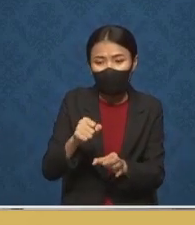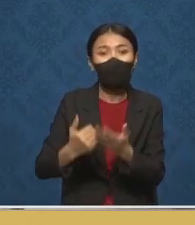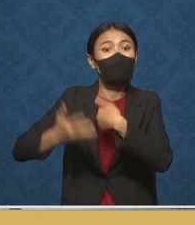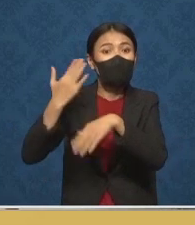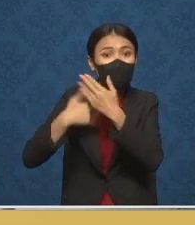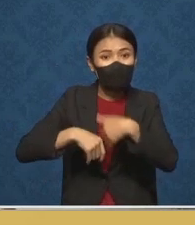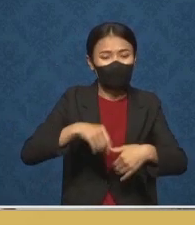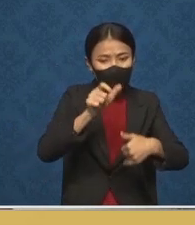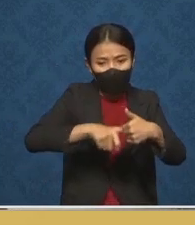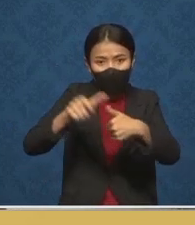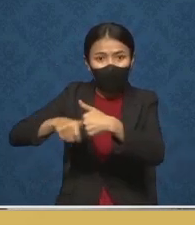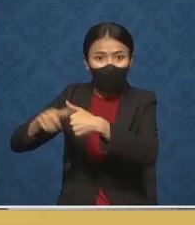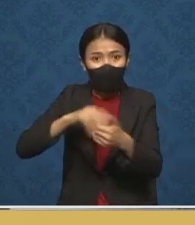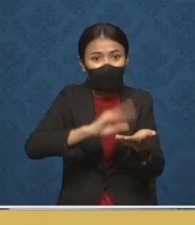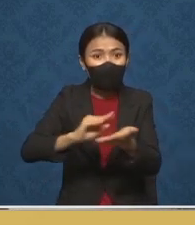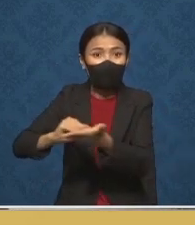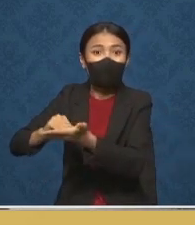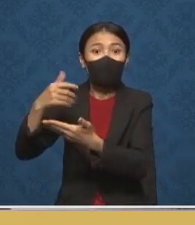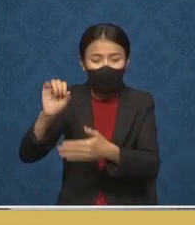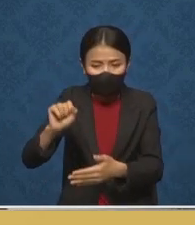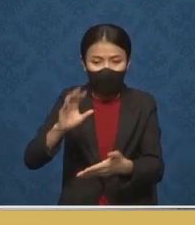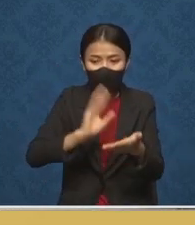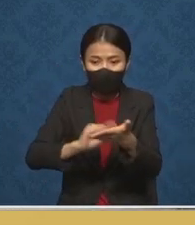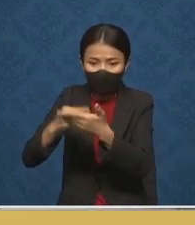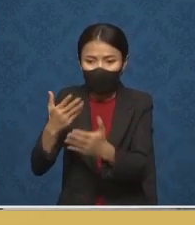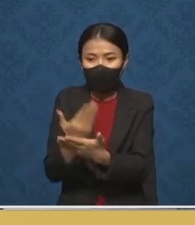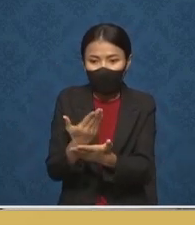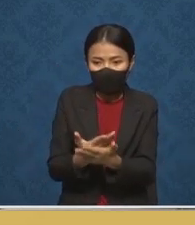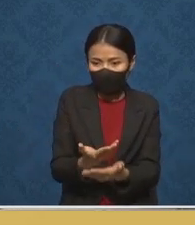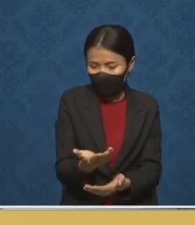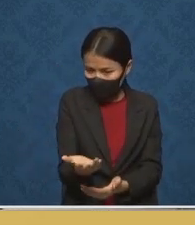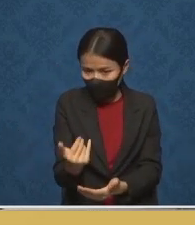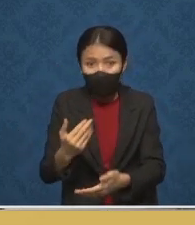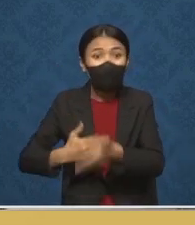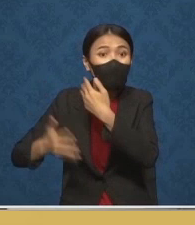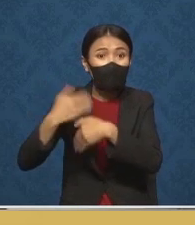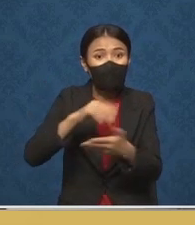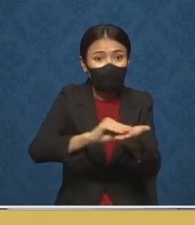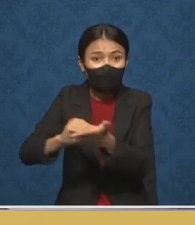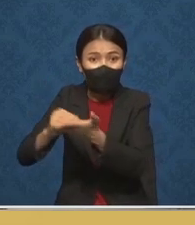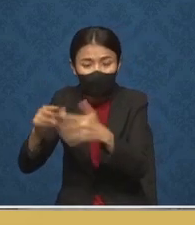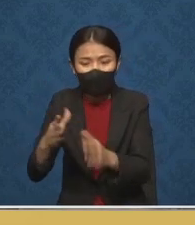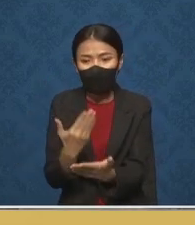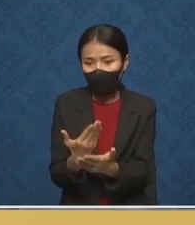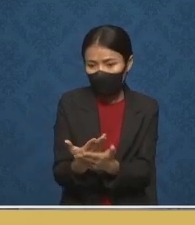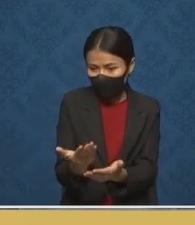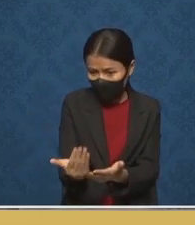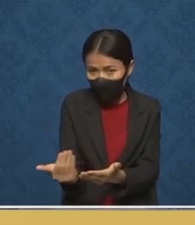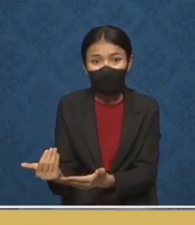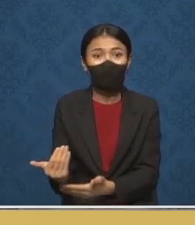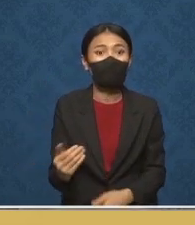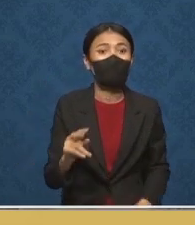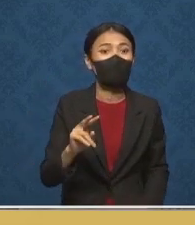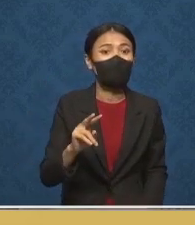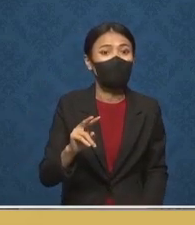แล้วก็จะไปเอาข้อมูลแล้วก็เก็บเงินผมไม่ทราบว่าในรายงานเนี่ยมีองค์กรธนาคาร